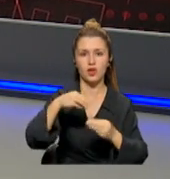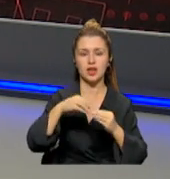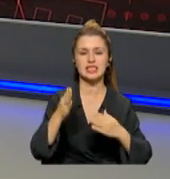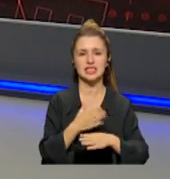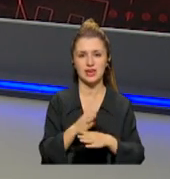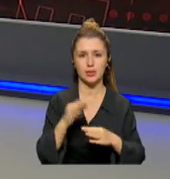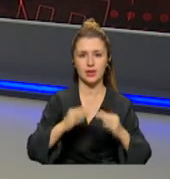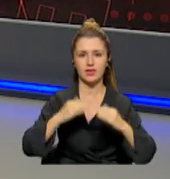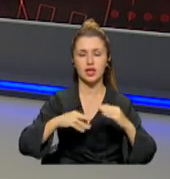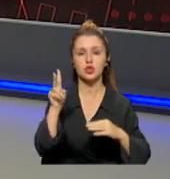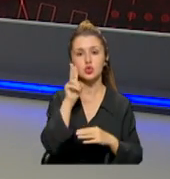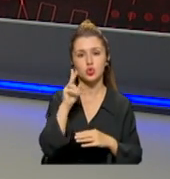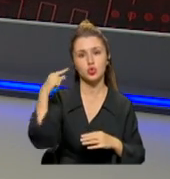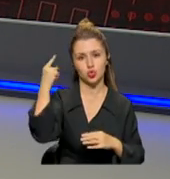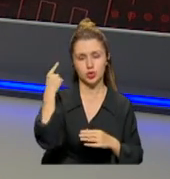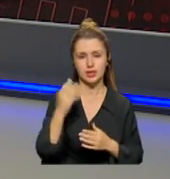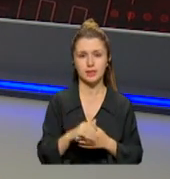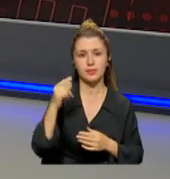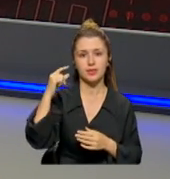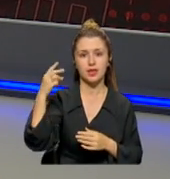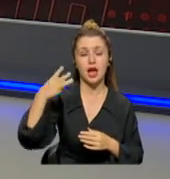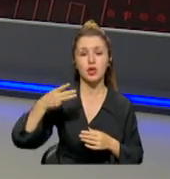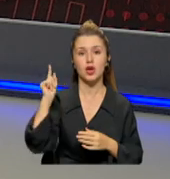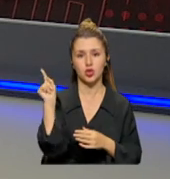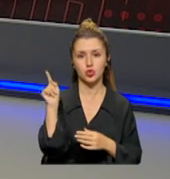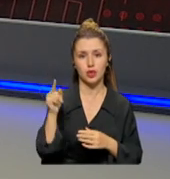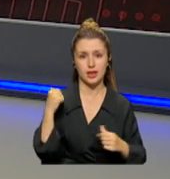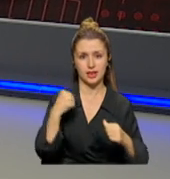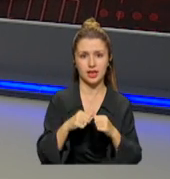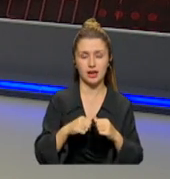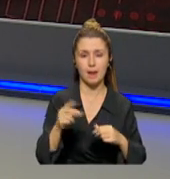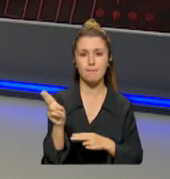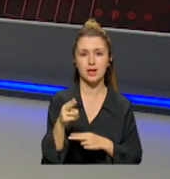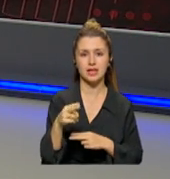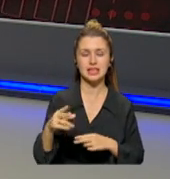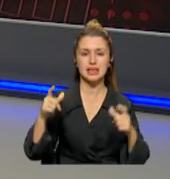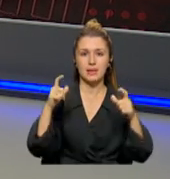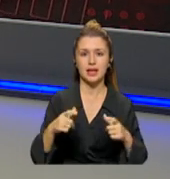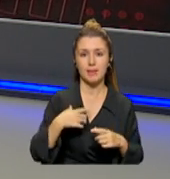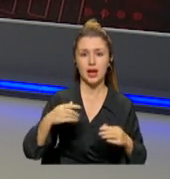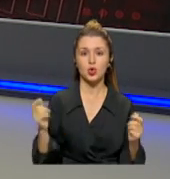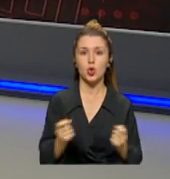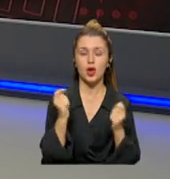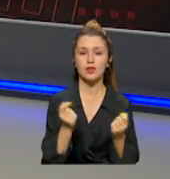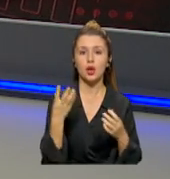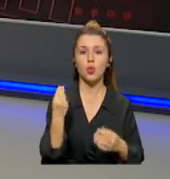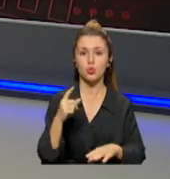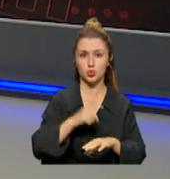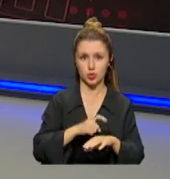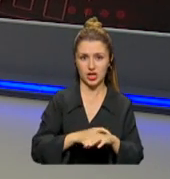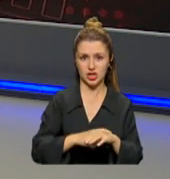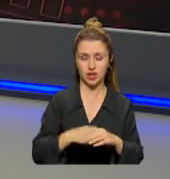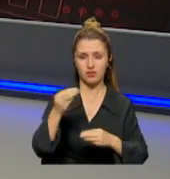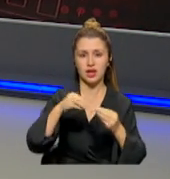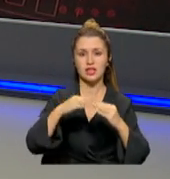sebep, enflasyon sonuç tezi. Erdoğan dün de bir kez daha Balıkesir meydanından ben görevde olduğum sürece